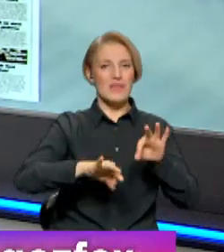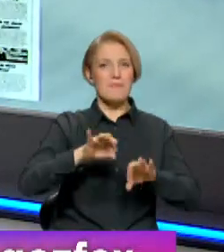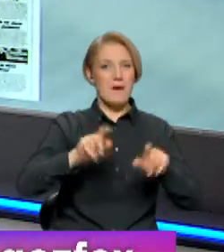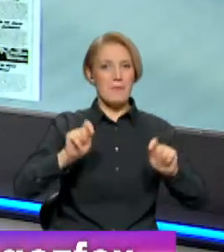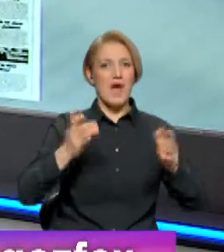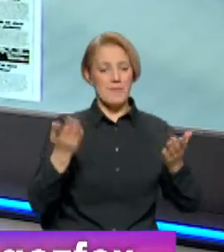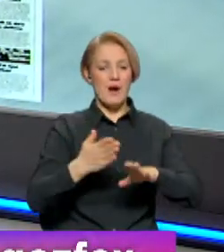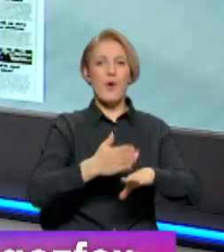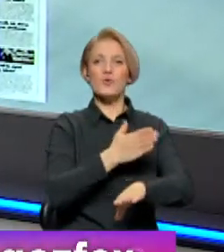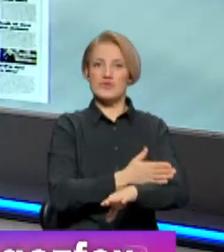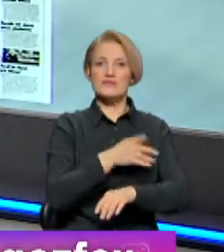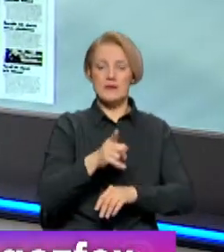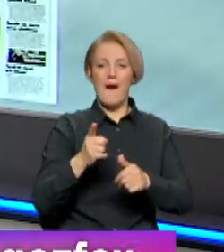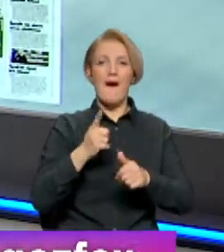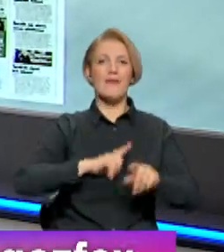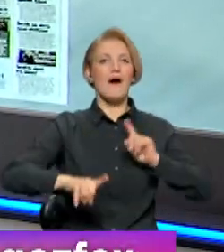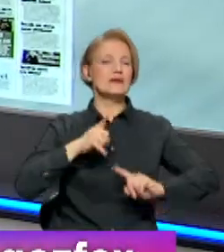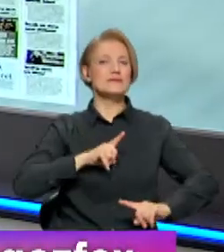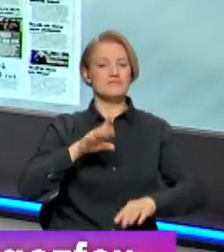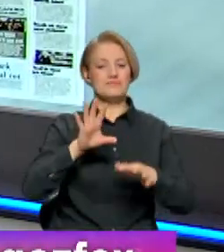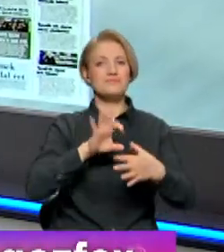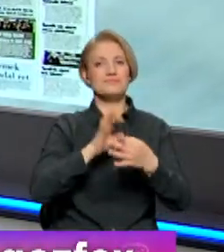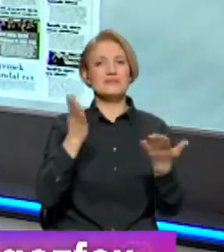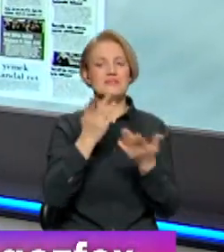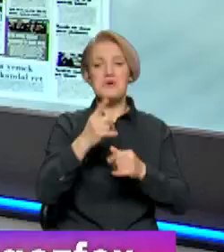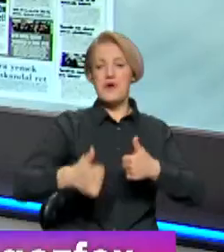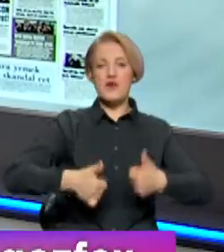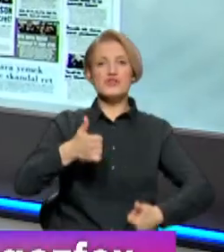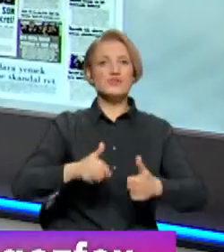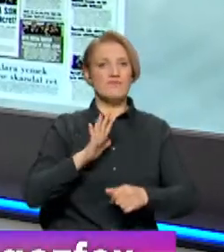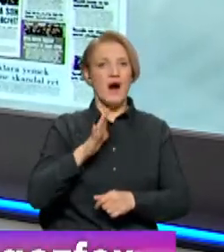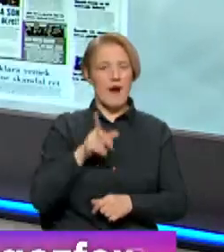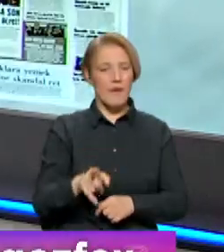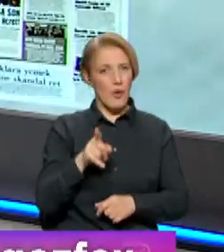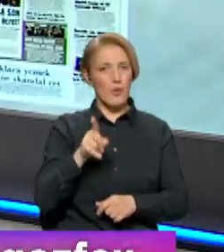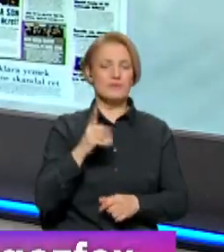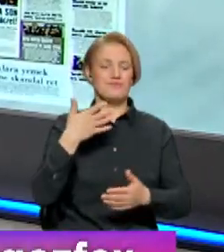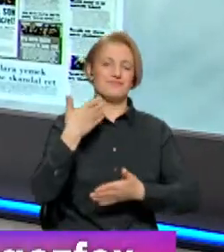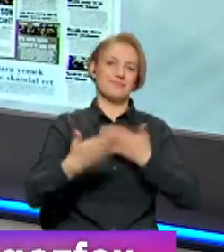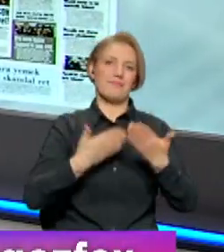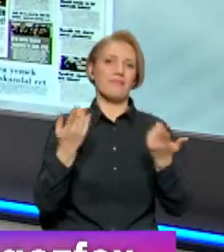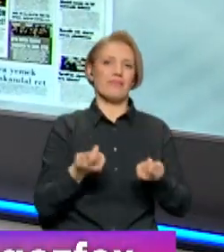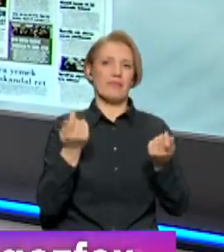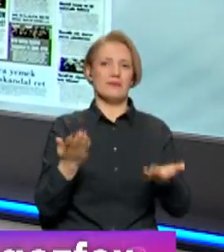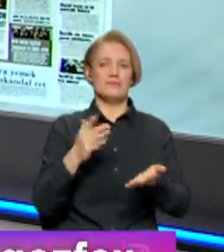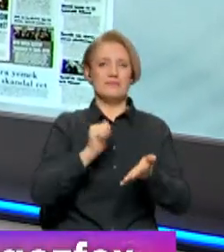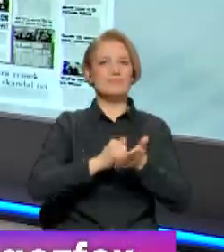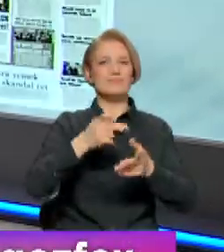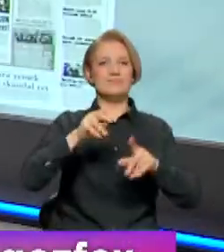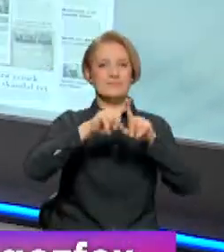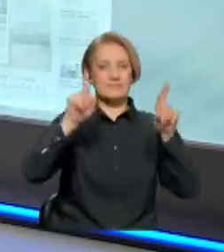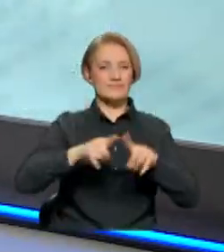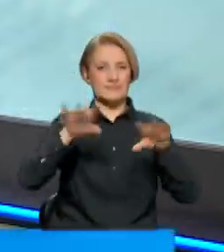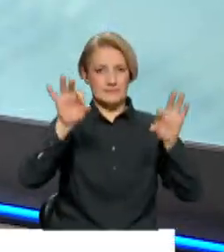öncesinde acaba adaylıklarla ilgili nasıl bir yarış var Ee onu ekranlarınıza taşıyalım gazete pencere